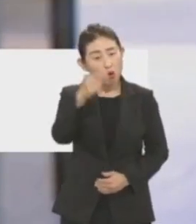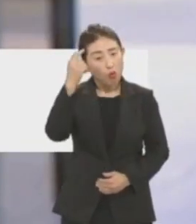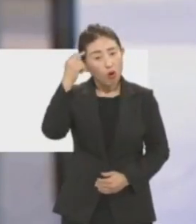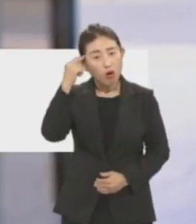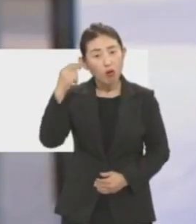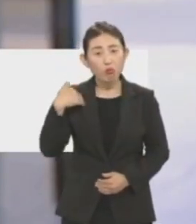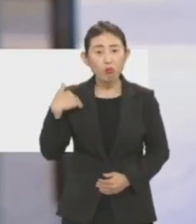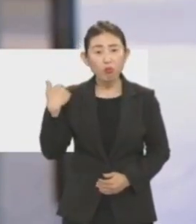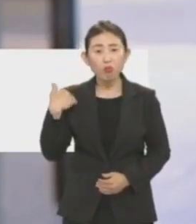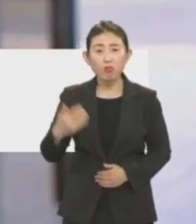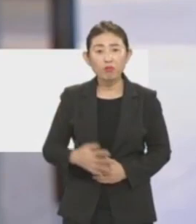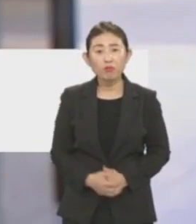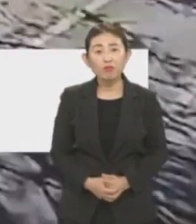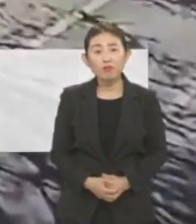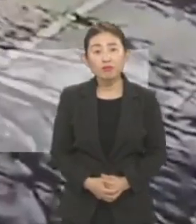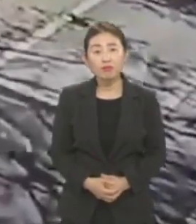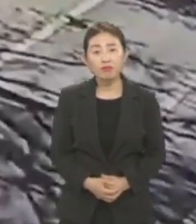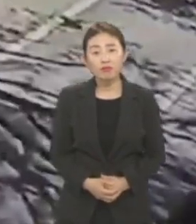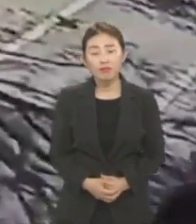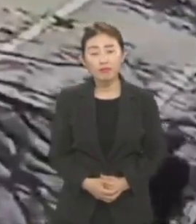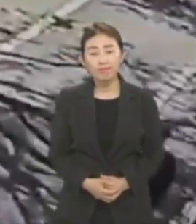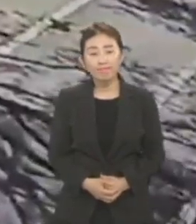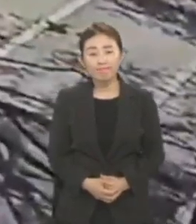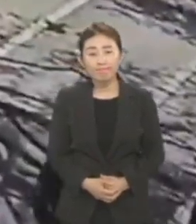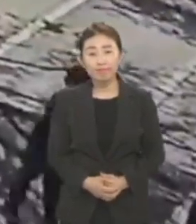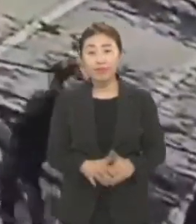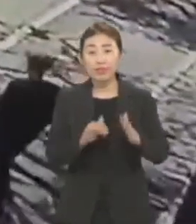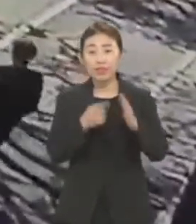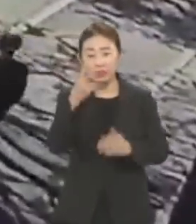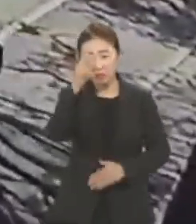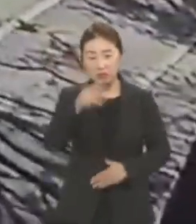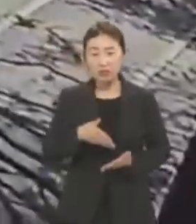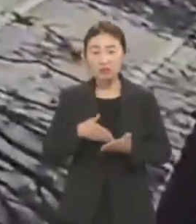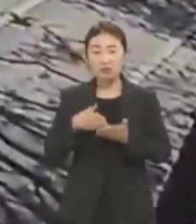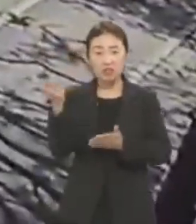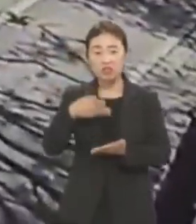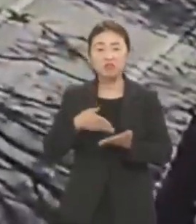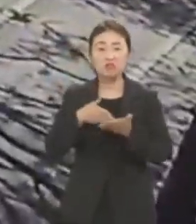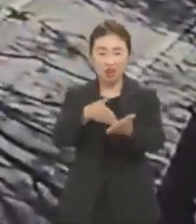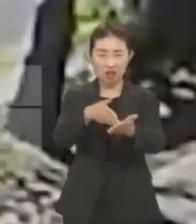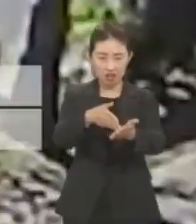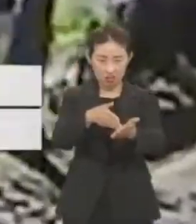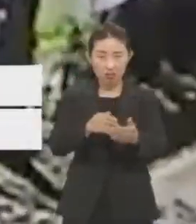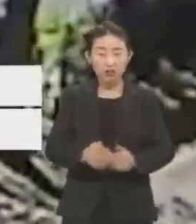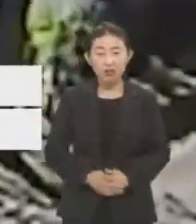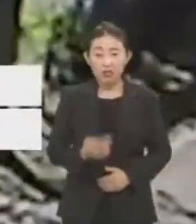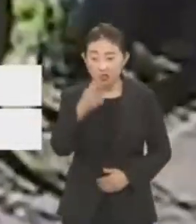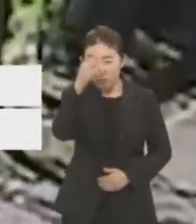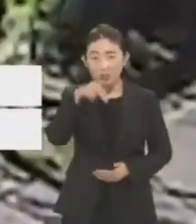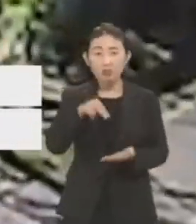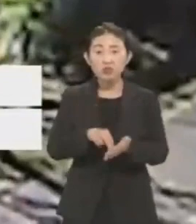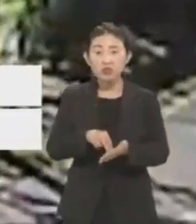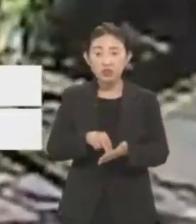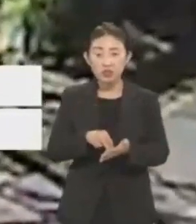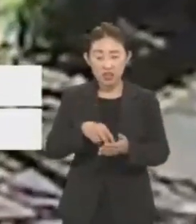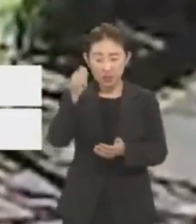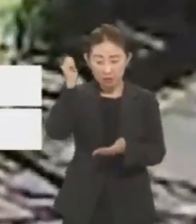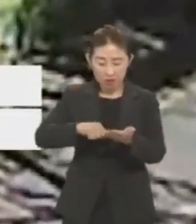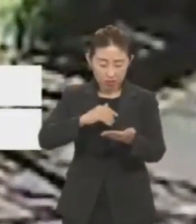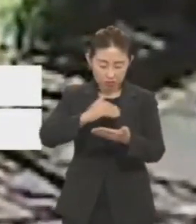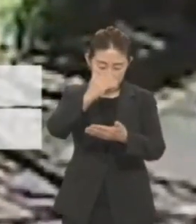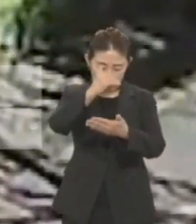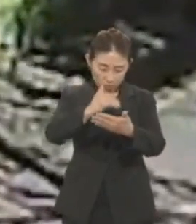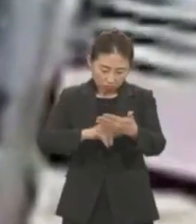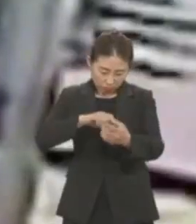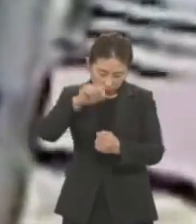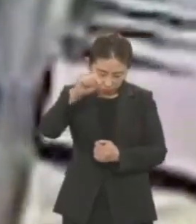사람들이 그걸 잘 모르시더라고요. 유족들이 검찰 항소를 요구하고 있는 가운데 검찰은 작성된 판결문을